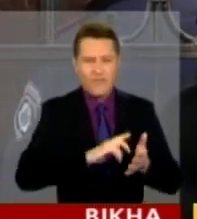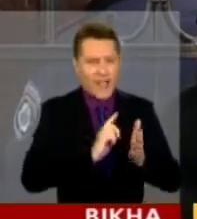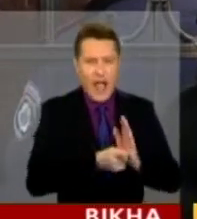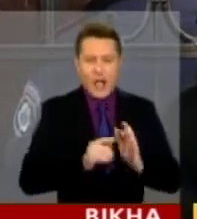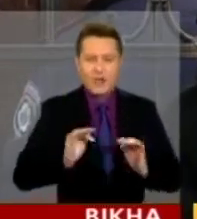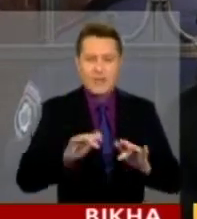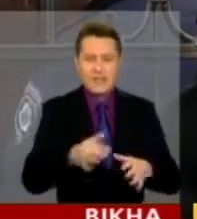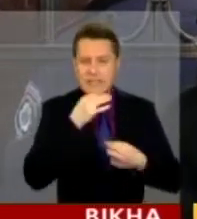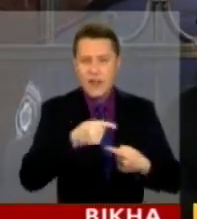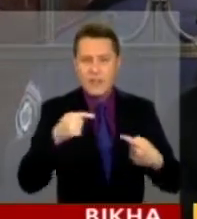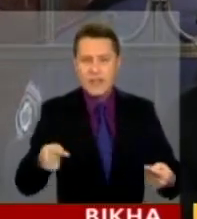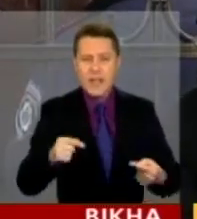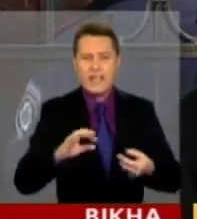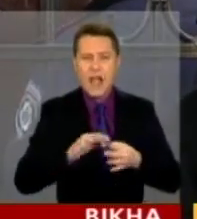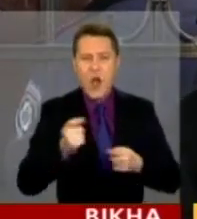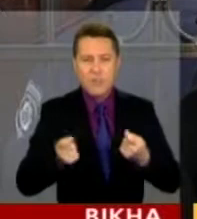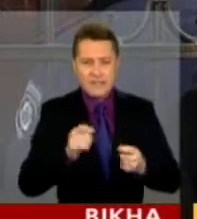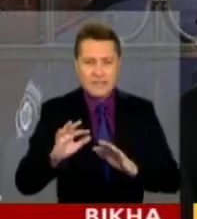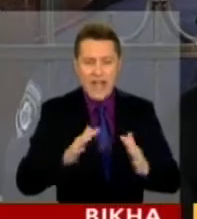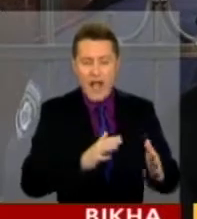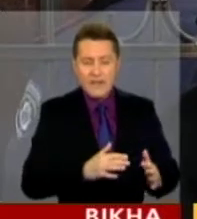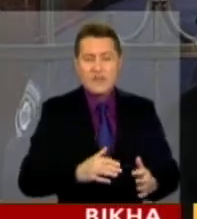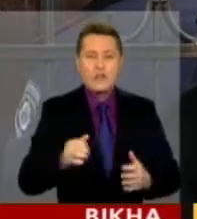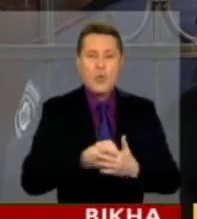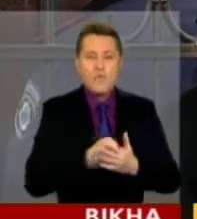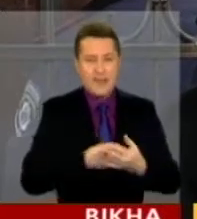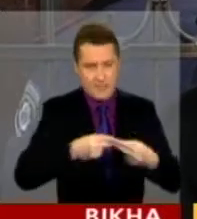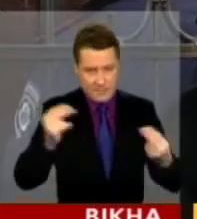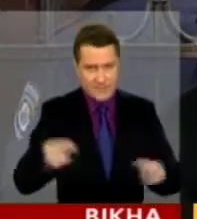діяти та за будь-яких обставин добиватися підписання нашої угоди.